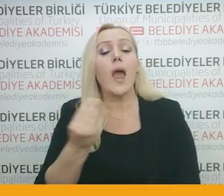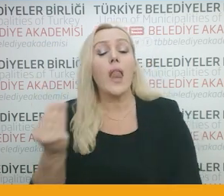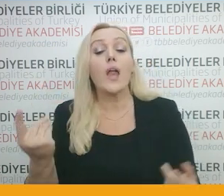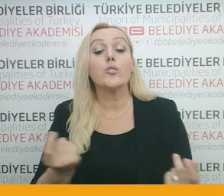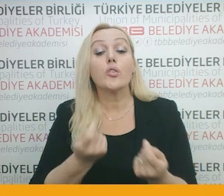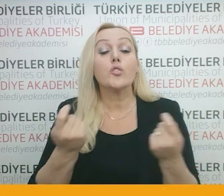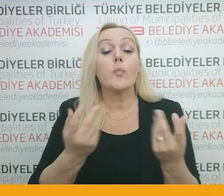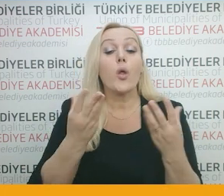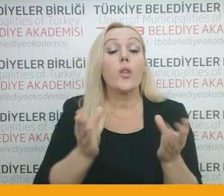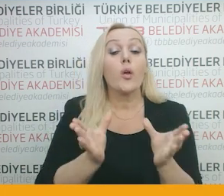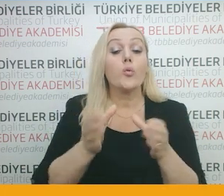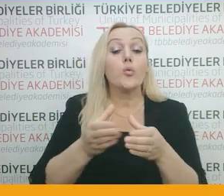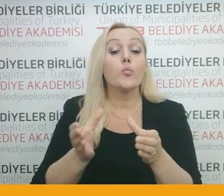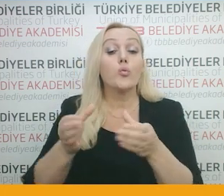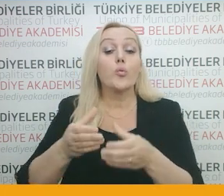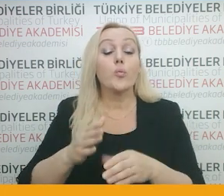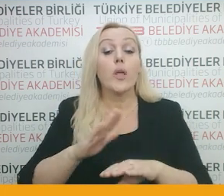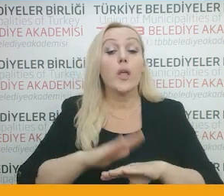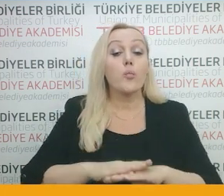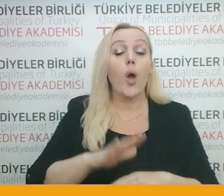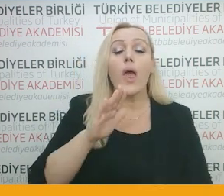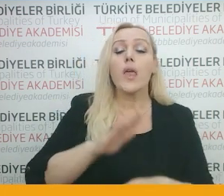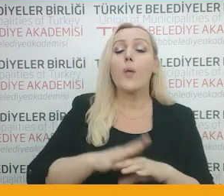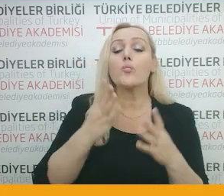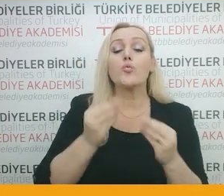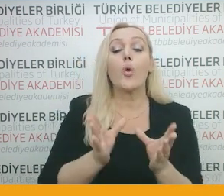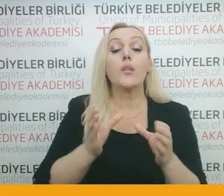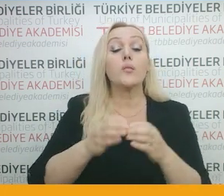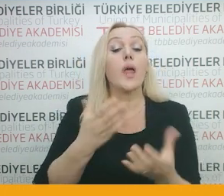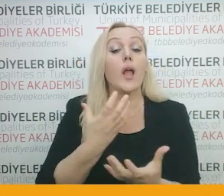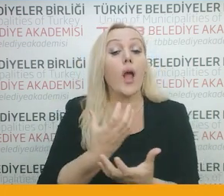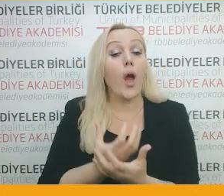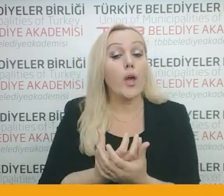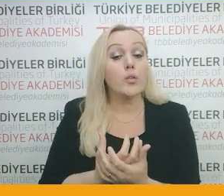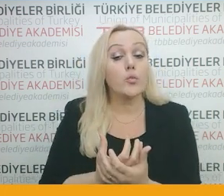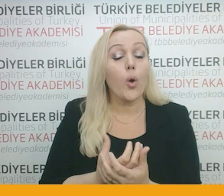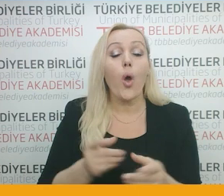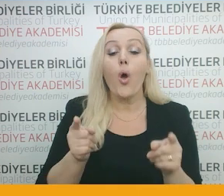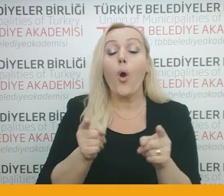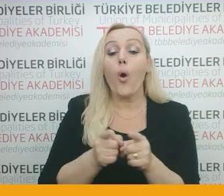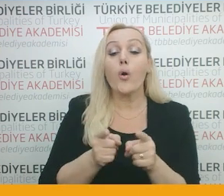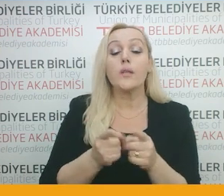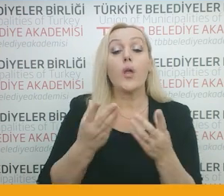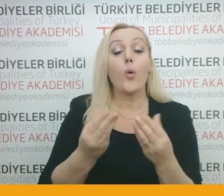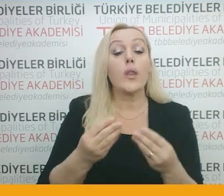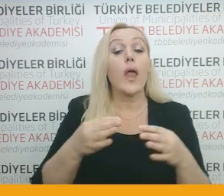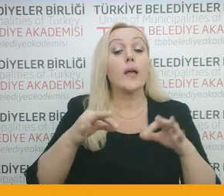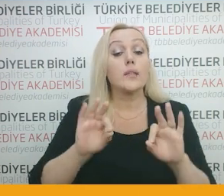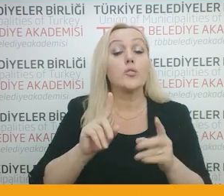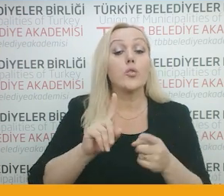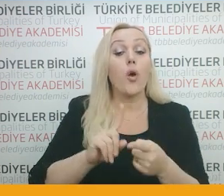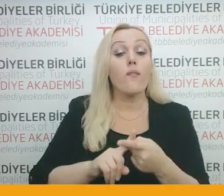bunları sınıflandırmaya tabi tutuyor. Yaptığı bu sınıflandırmaları kaydediyor. Özet haline getiriyor